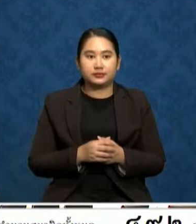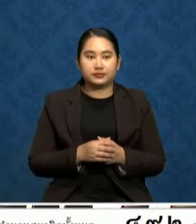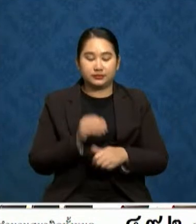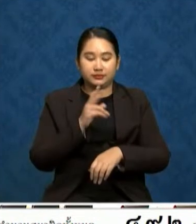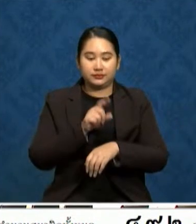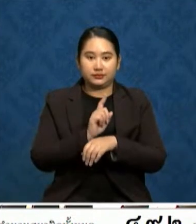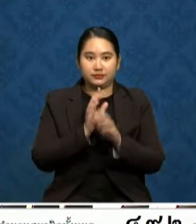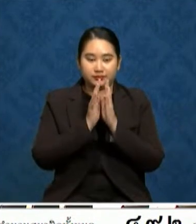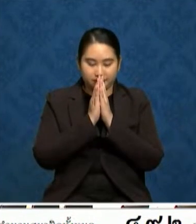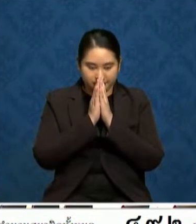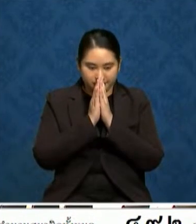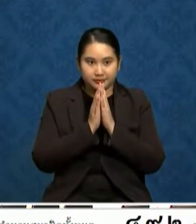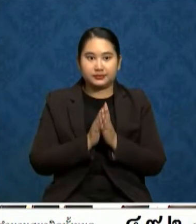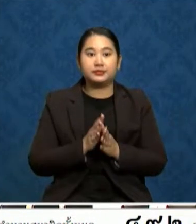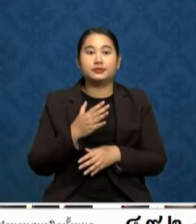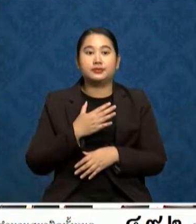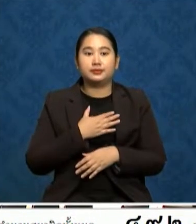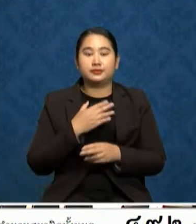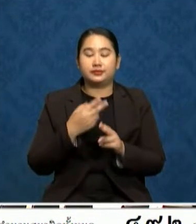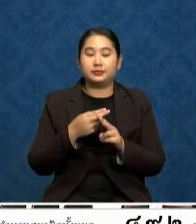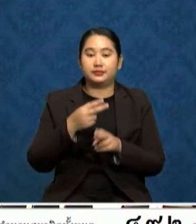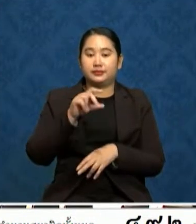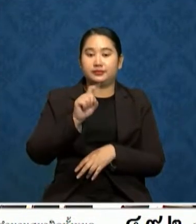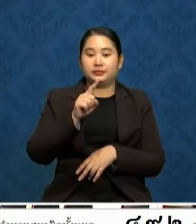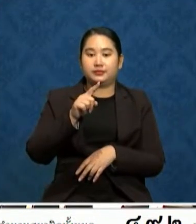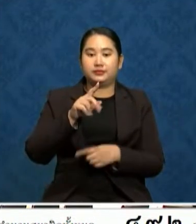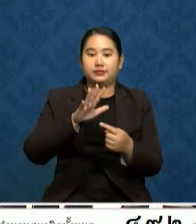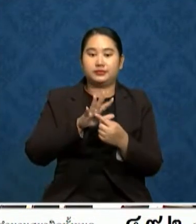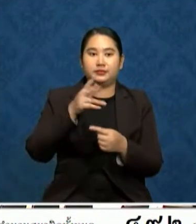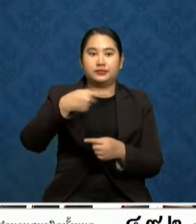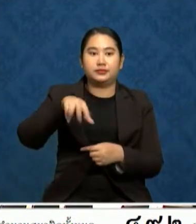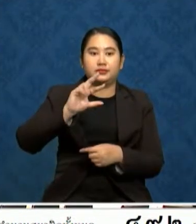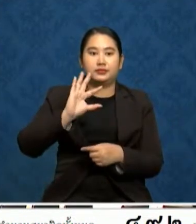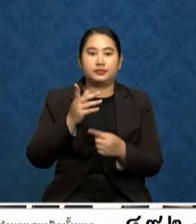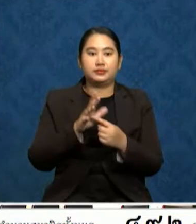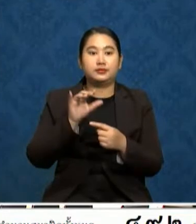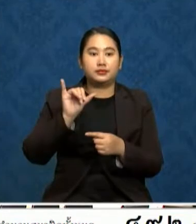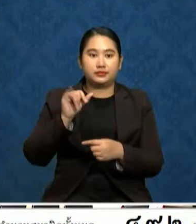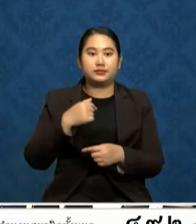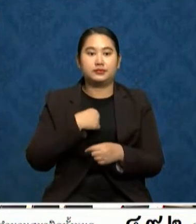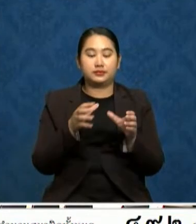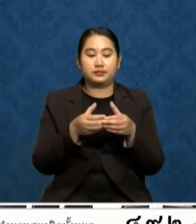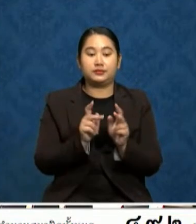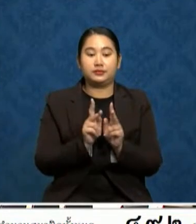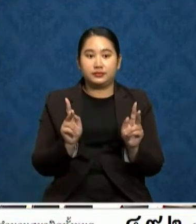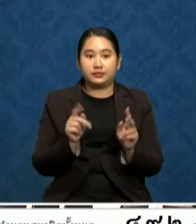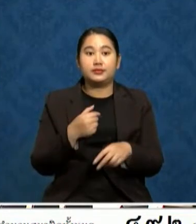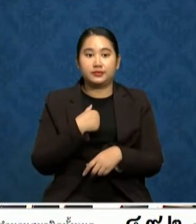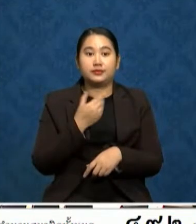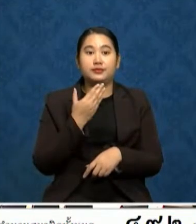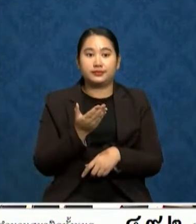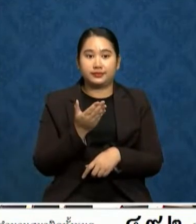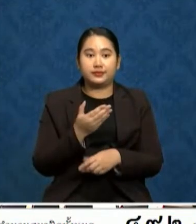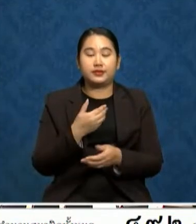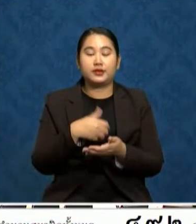เรียนท่านประธานที่เคารพครับผมสุภชัยใจสมุทรกรรมาธิการขออนุญาต